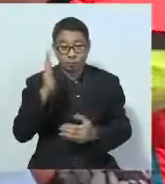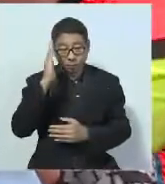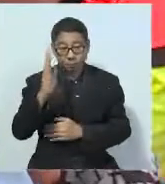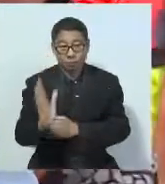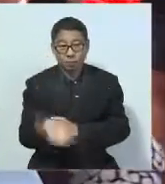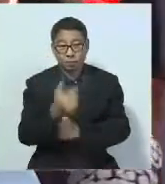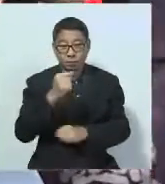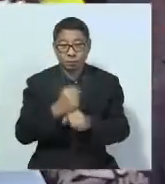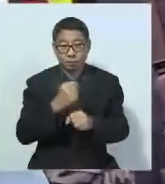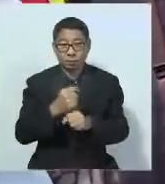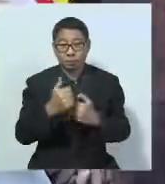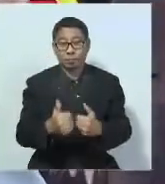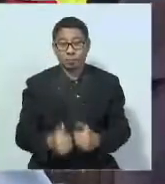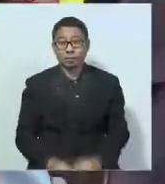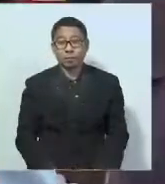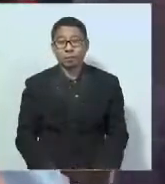มทำงานแล้วเริ่มยก